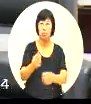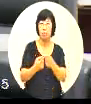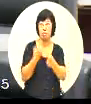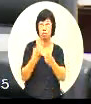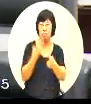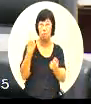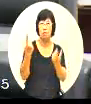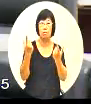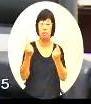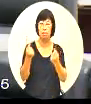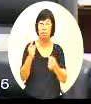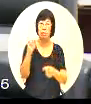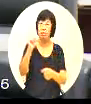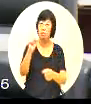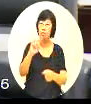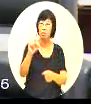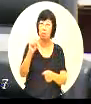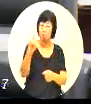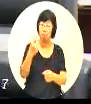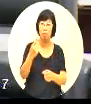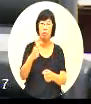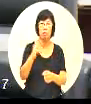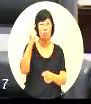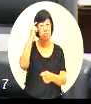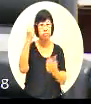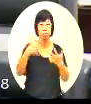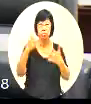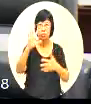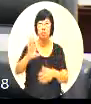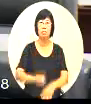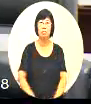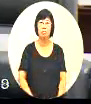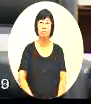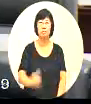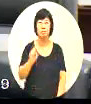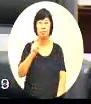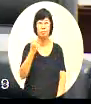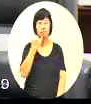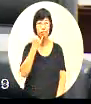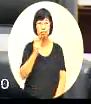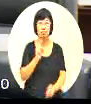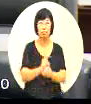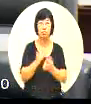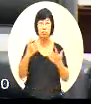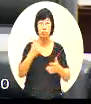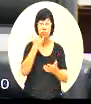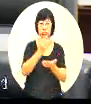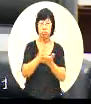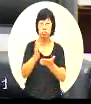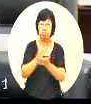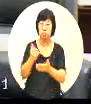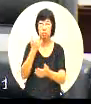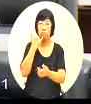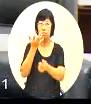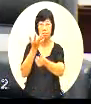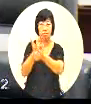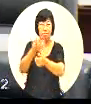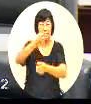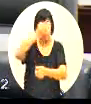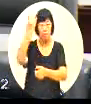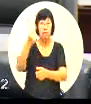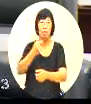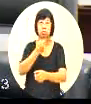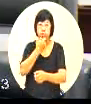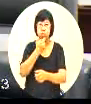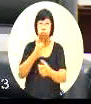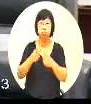一定是某一些问题出了环节出了问题。那我们应该怎么去面对，让很多人年轻的愿意来高雄打拼，愿